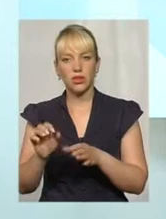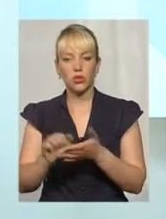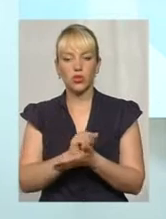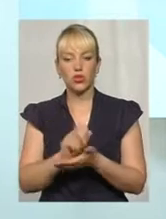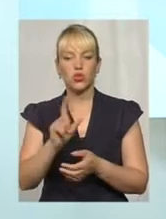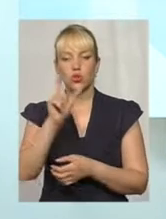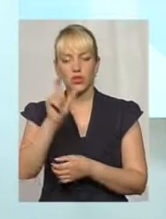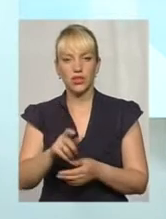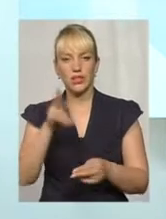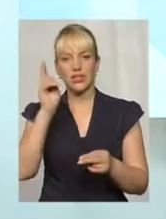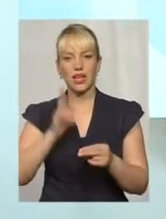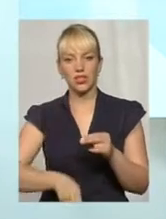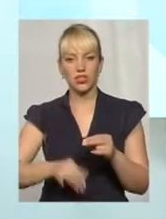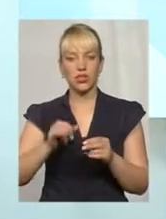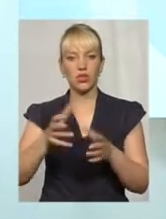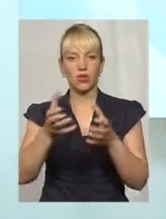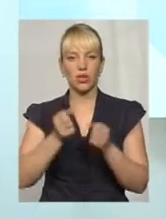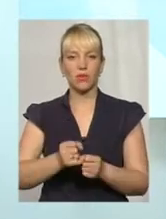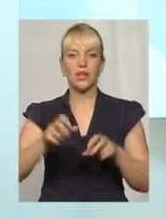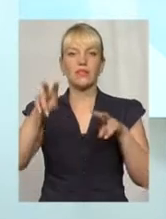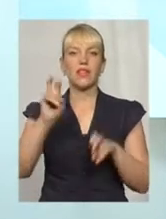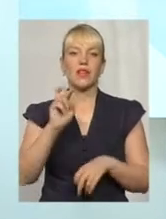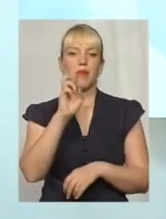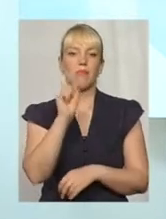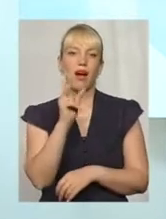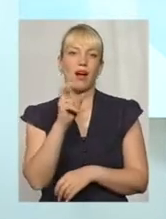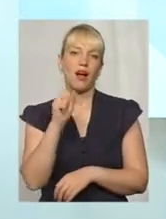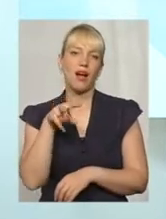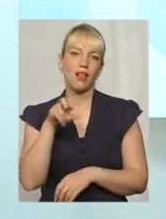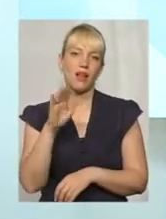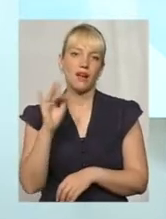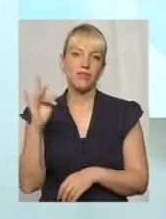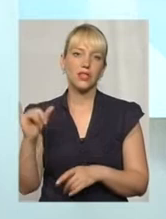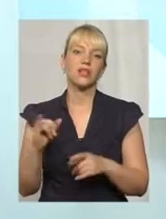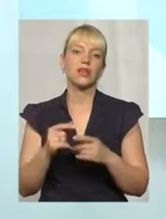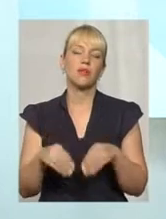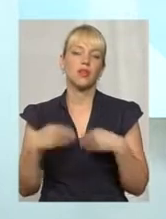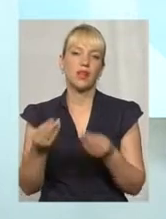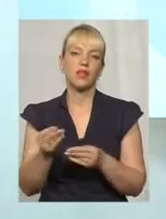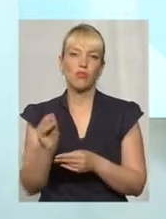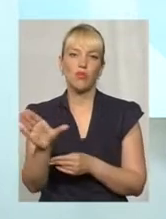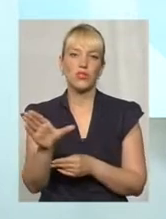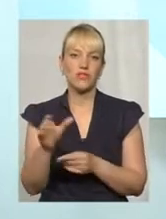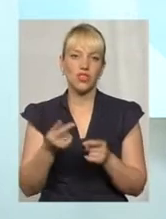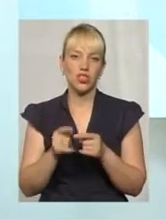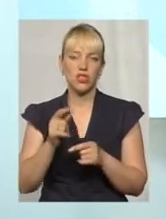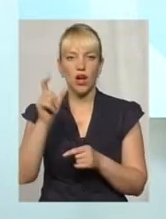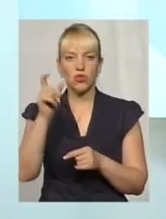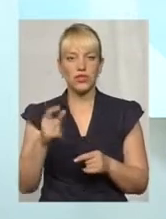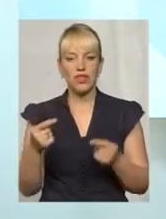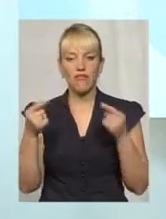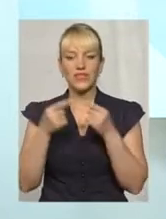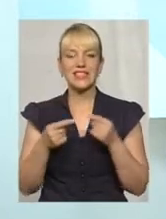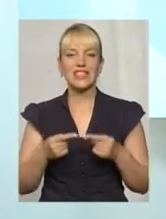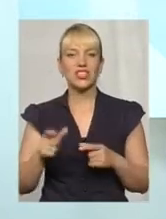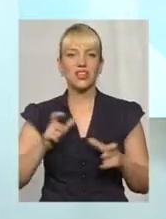закінчила і отримала звання бакалавра, і, крім того, подати посвідчення особи, визначитись із тими вузами, які